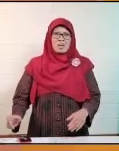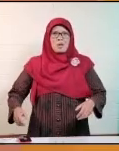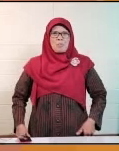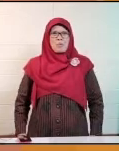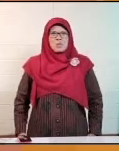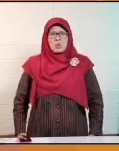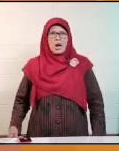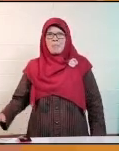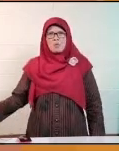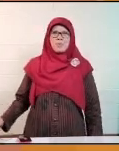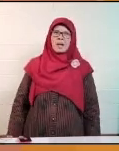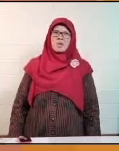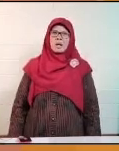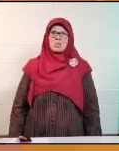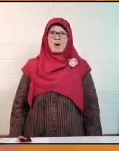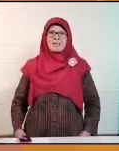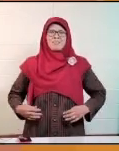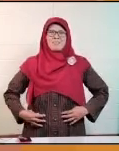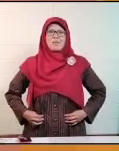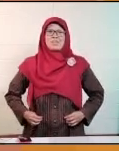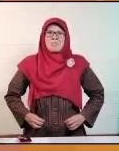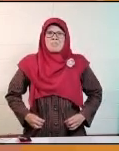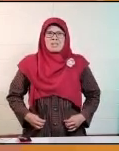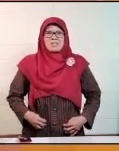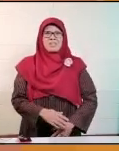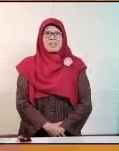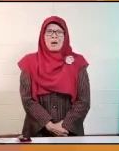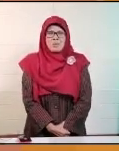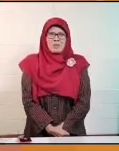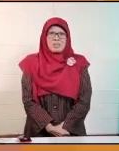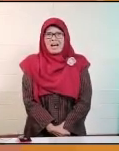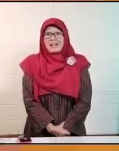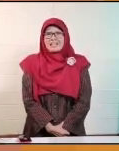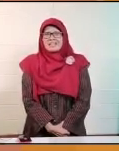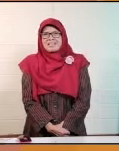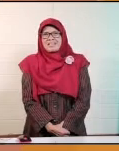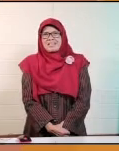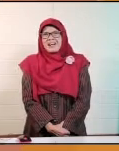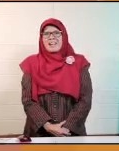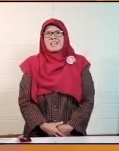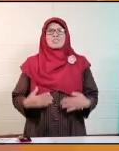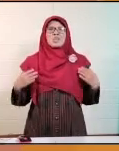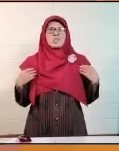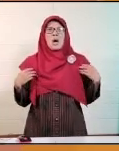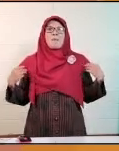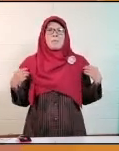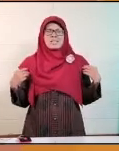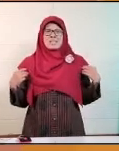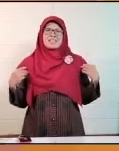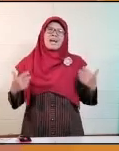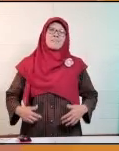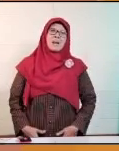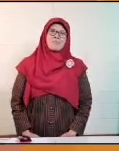tadi baju enggak mau Dipilihkan orang tua tapi dia memilih sendiri yang menurut dia akan cocok